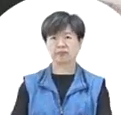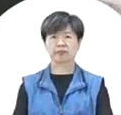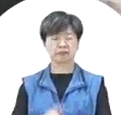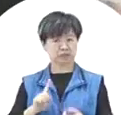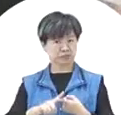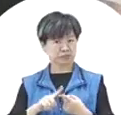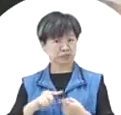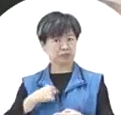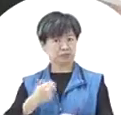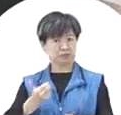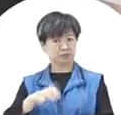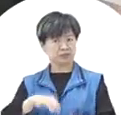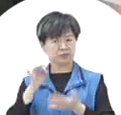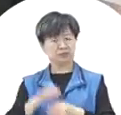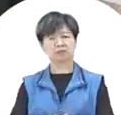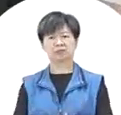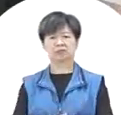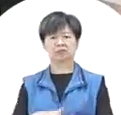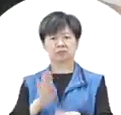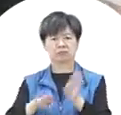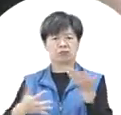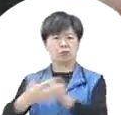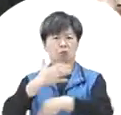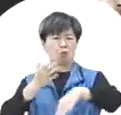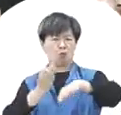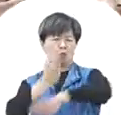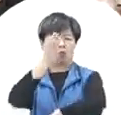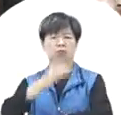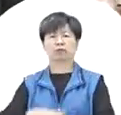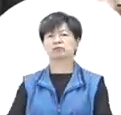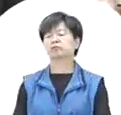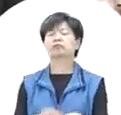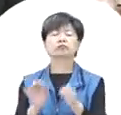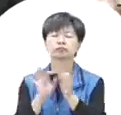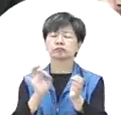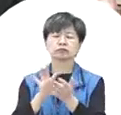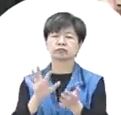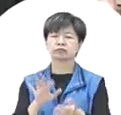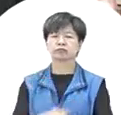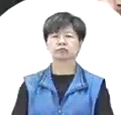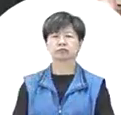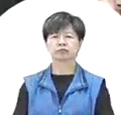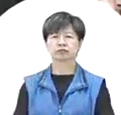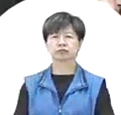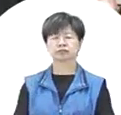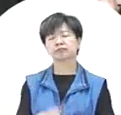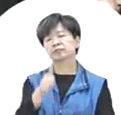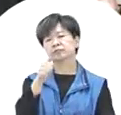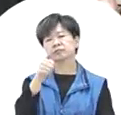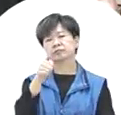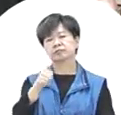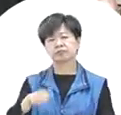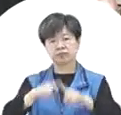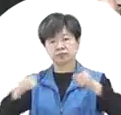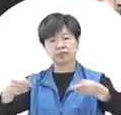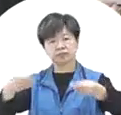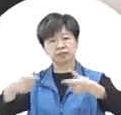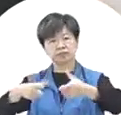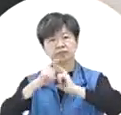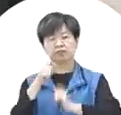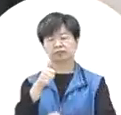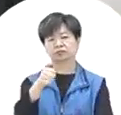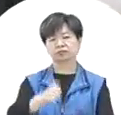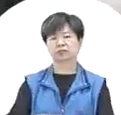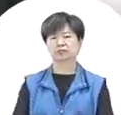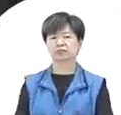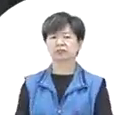刚也讲了，我们其实有超收税额非常的多嘛， 其实这些就是我们在抑制下一代的财务。 谢谢书面回复我，谢谢，感谢你，